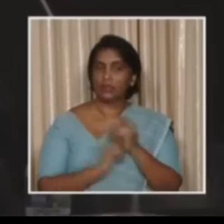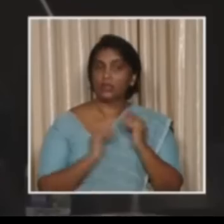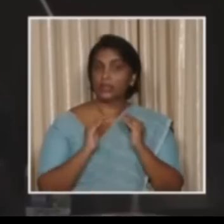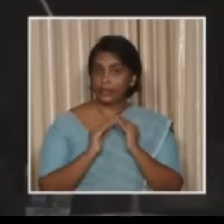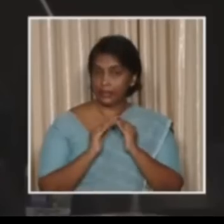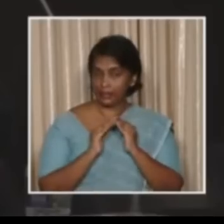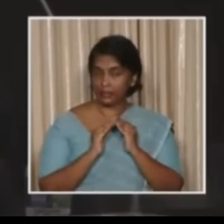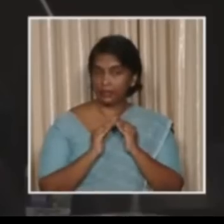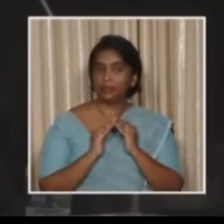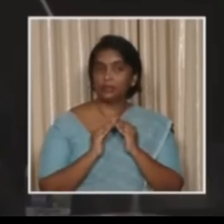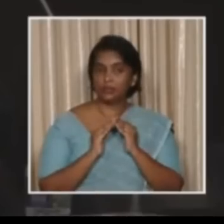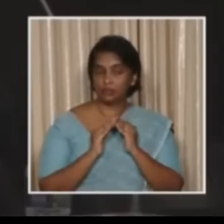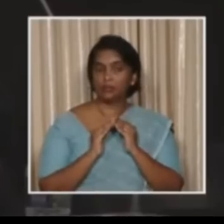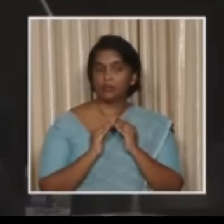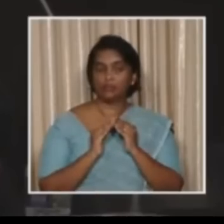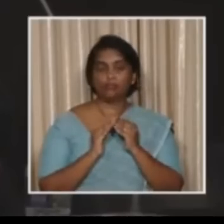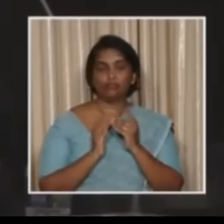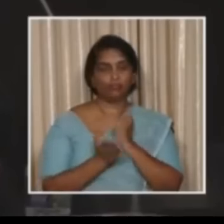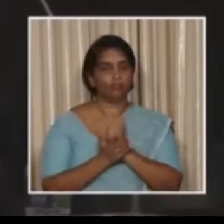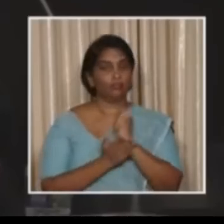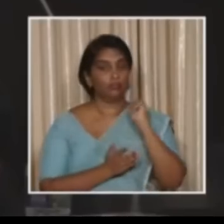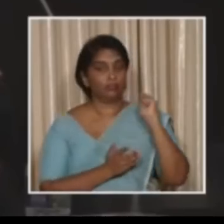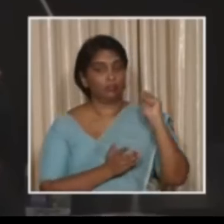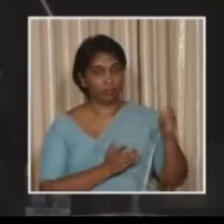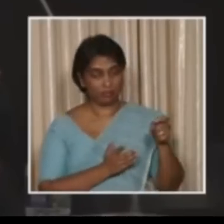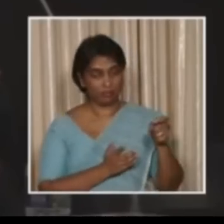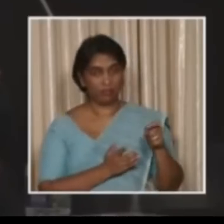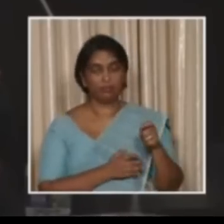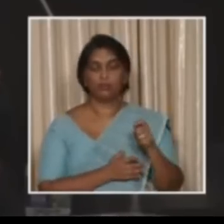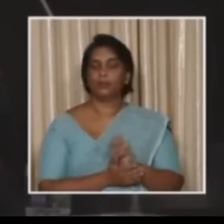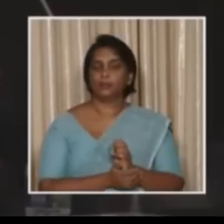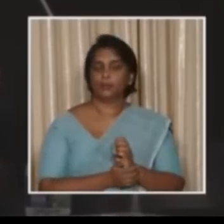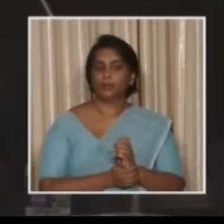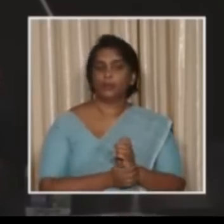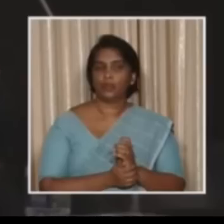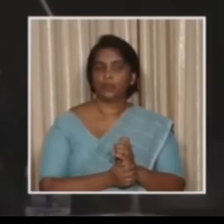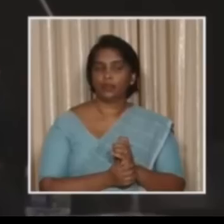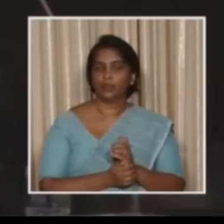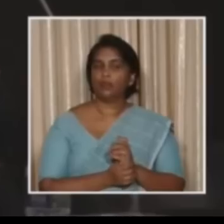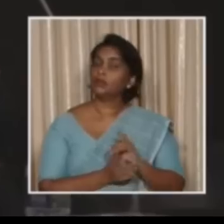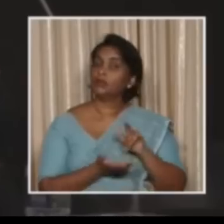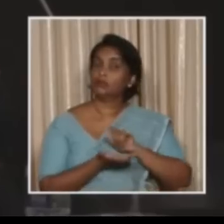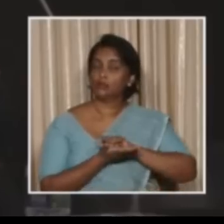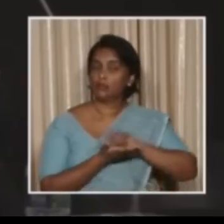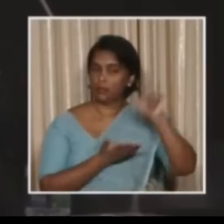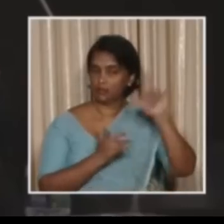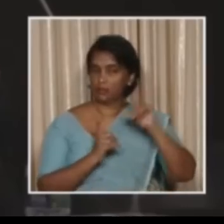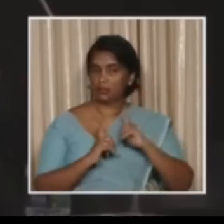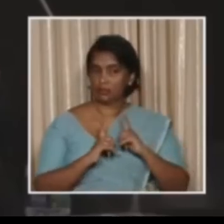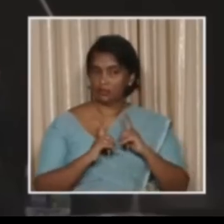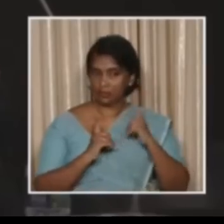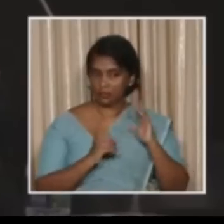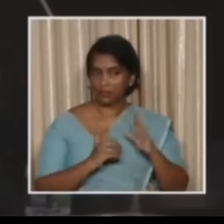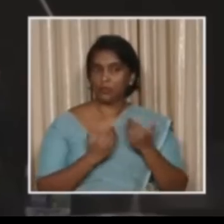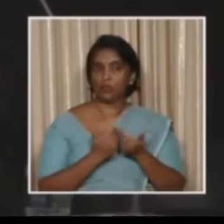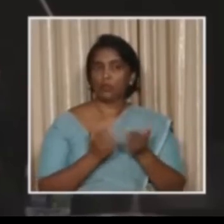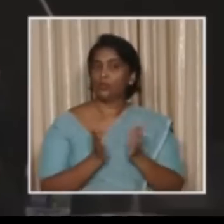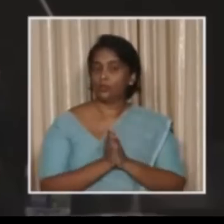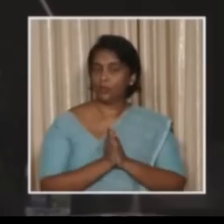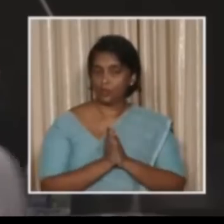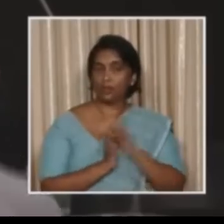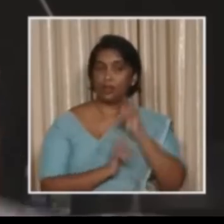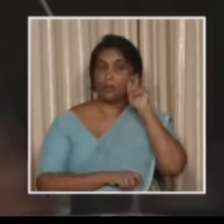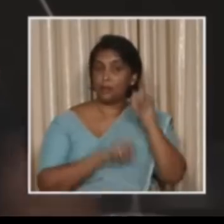நாங்கள் அறியக்கூடியதாக இருக்கிறது. ஒரு நாட்டிலே வாழுகின்ற தன்னுடைய இனம் சார்ந்து தன்னுடைய மக்கள் சார்ந்து